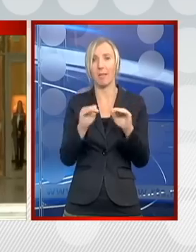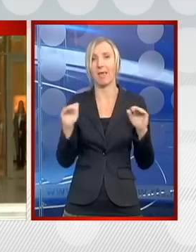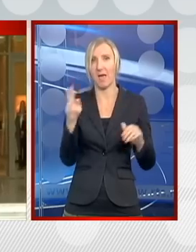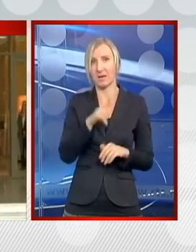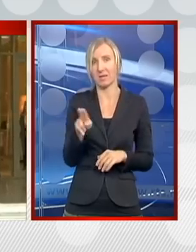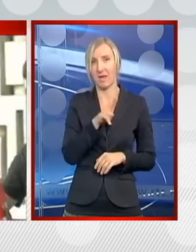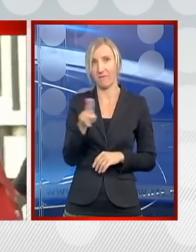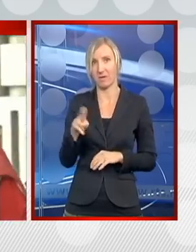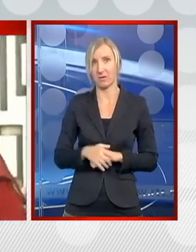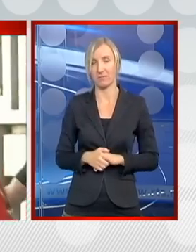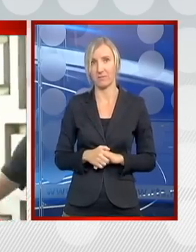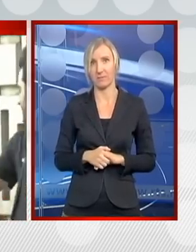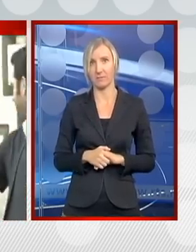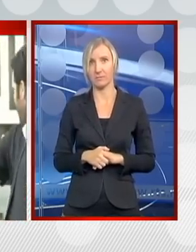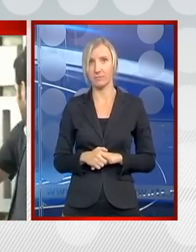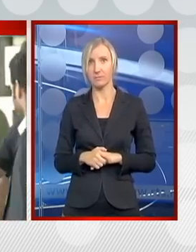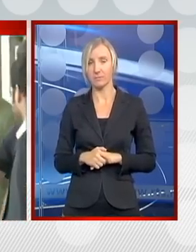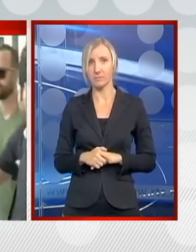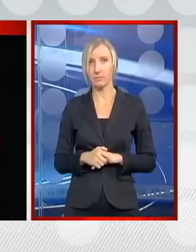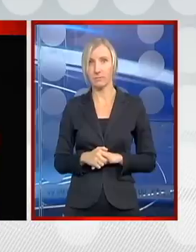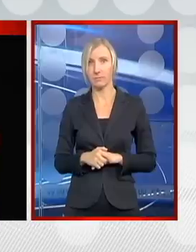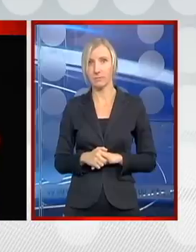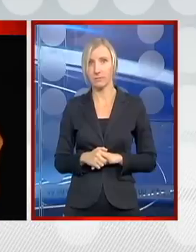86 milijardi evra.